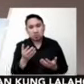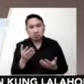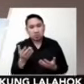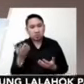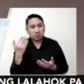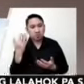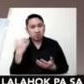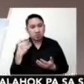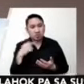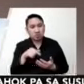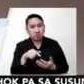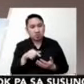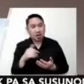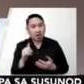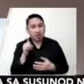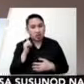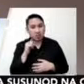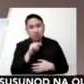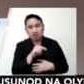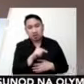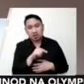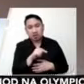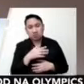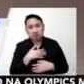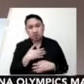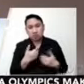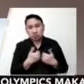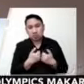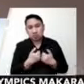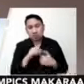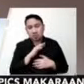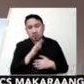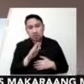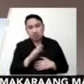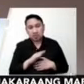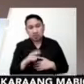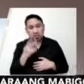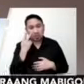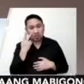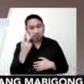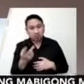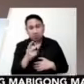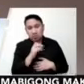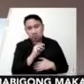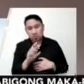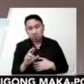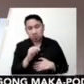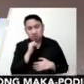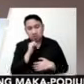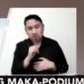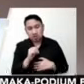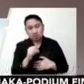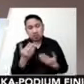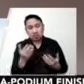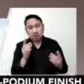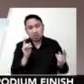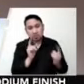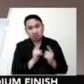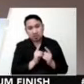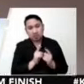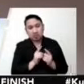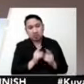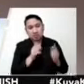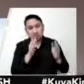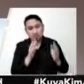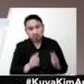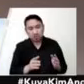lang ayaw niya na kay Chloe kahit hindi niya pa po nakikita or nakikilala in person and mas